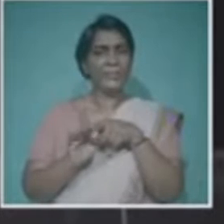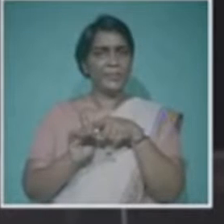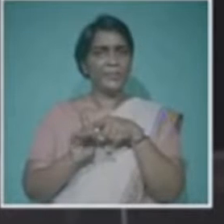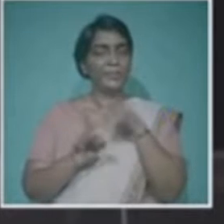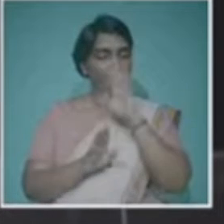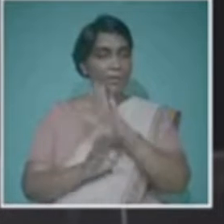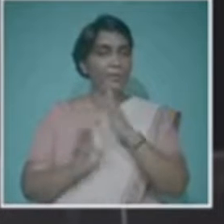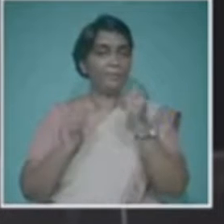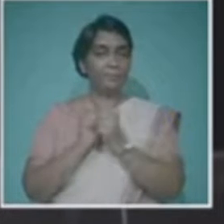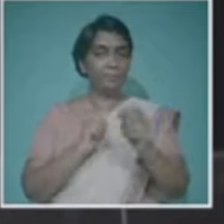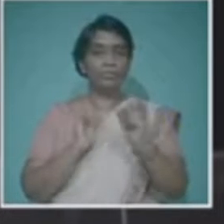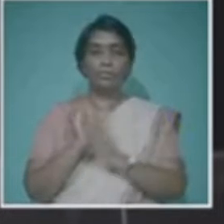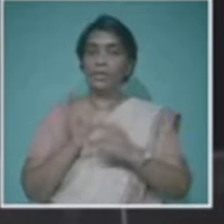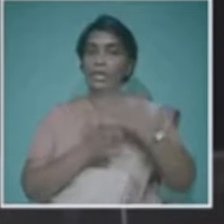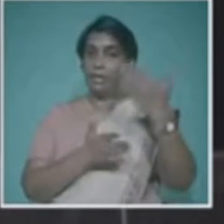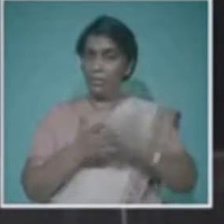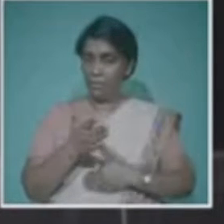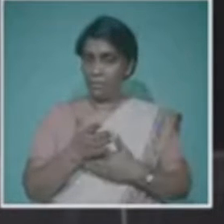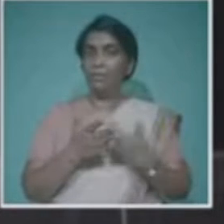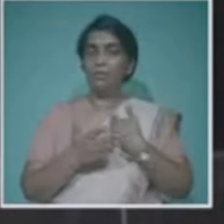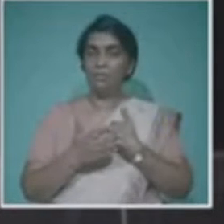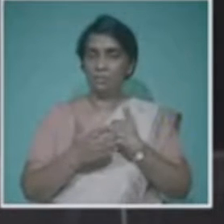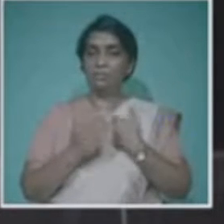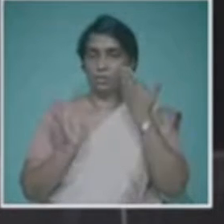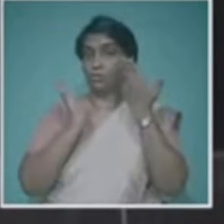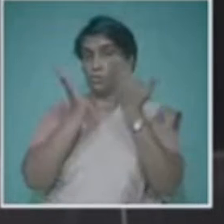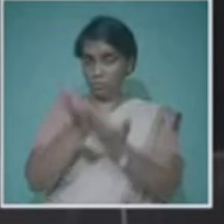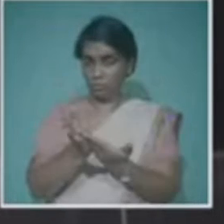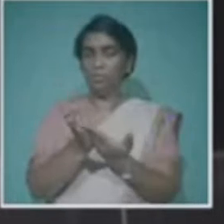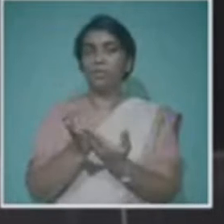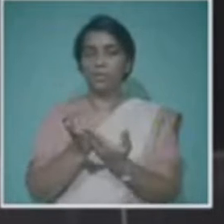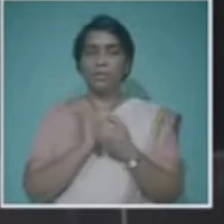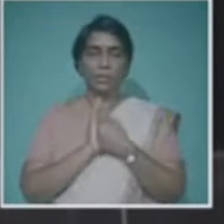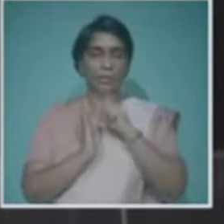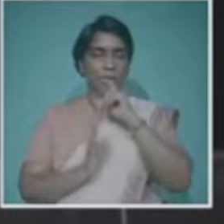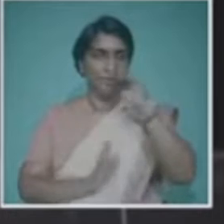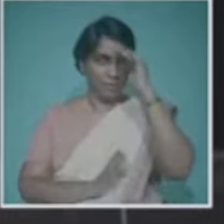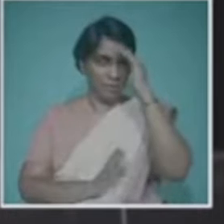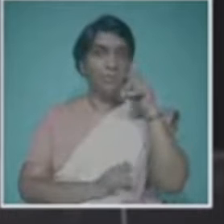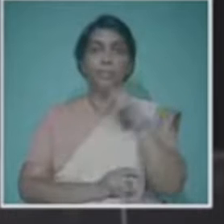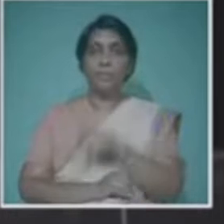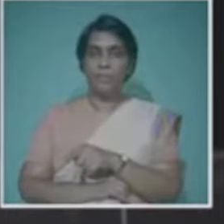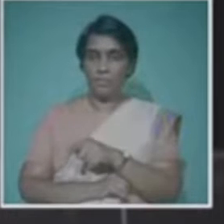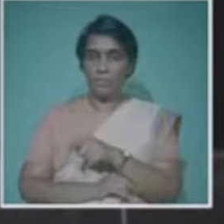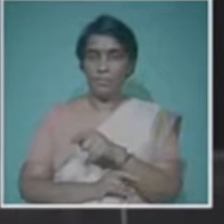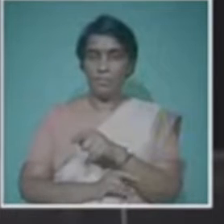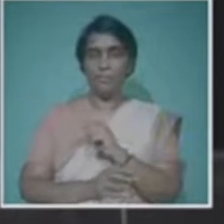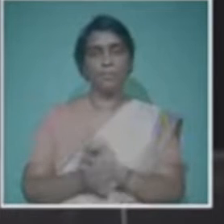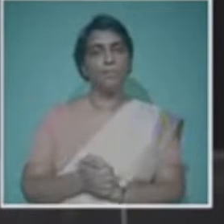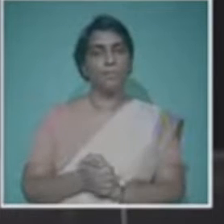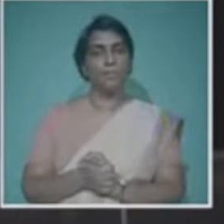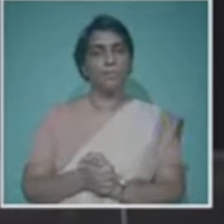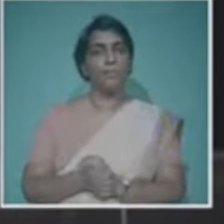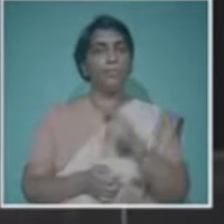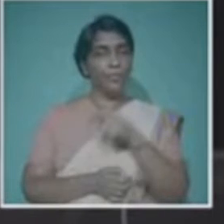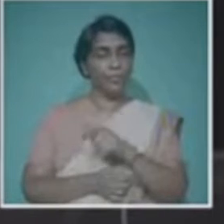ඌ එකී කාර්ය සභාවේ වාර්තාව මම ඉදිරිපත් කරනවා ගරු කතානායකතුමා එතන මේ මේ